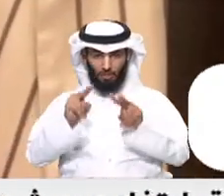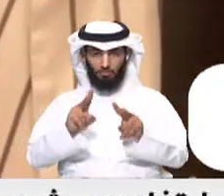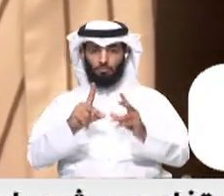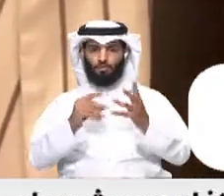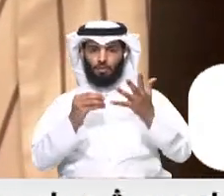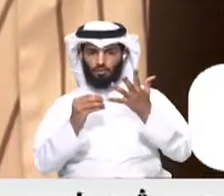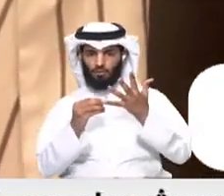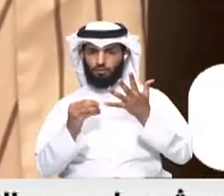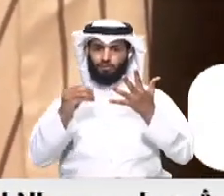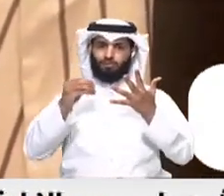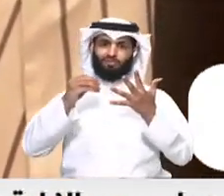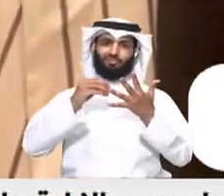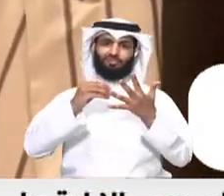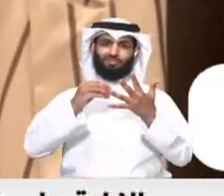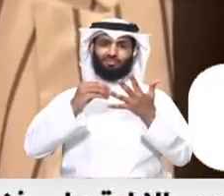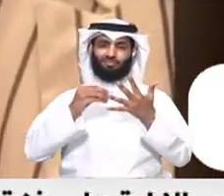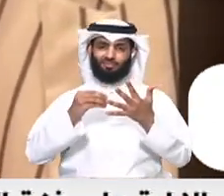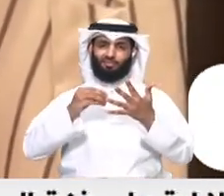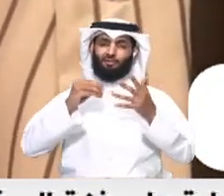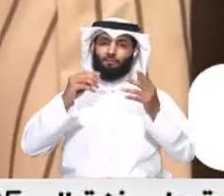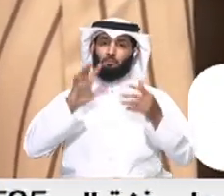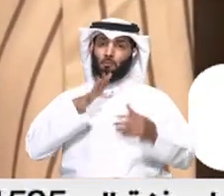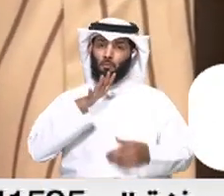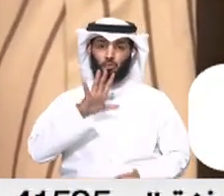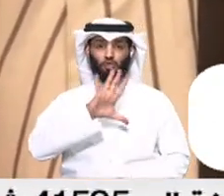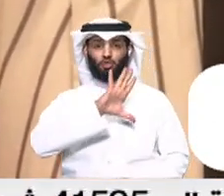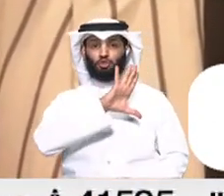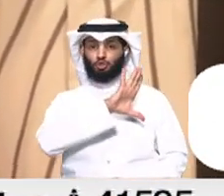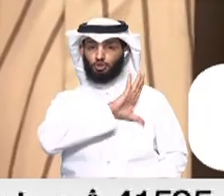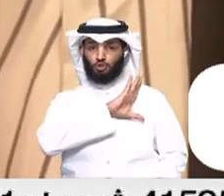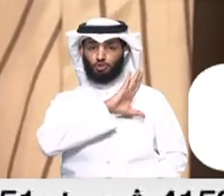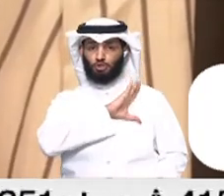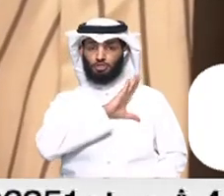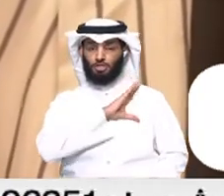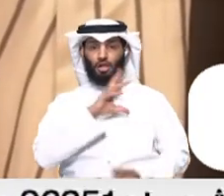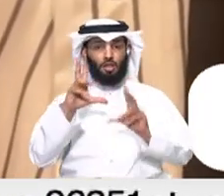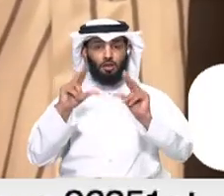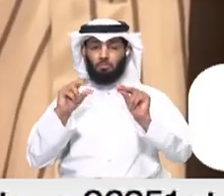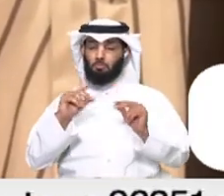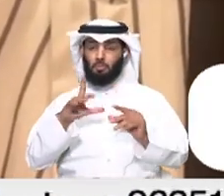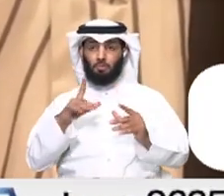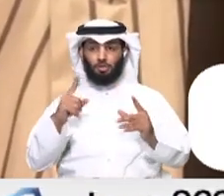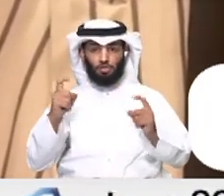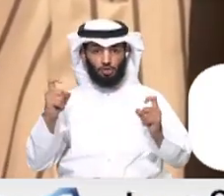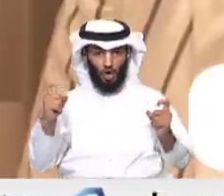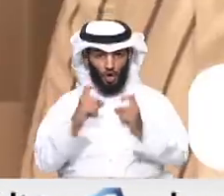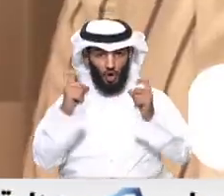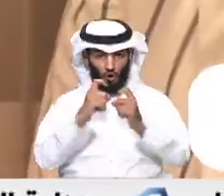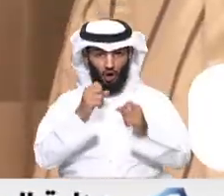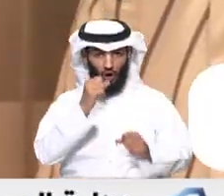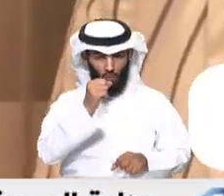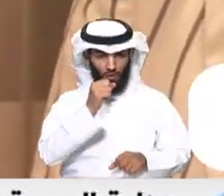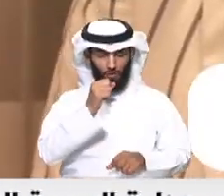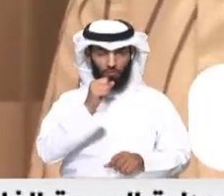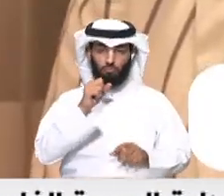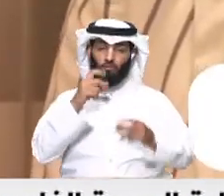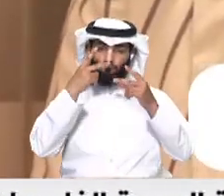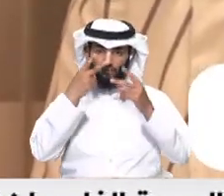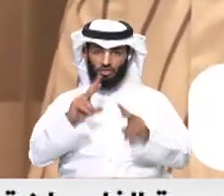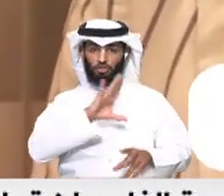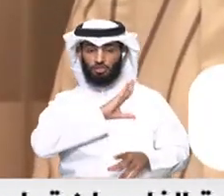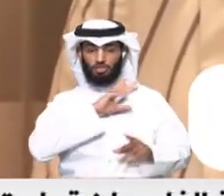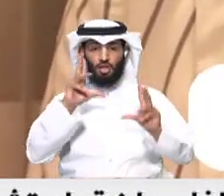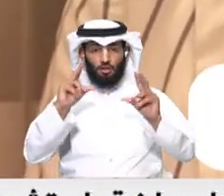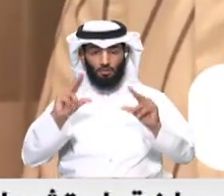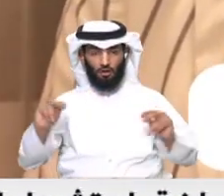ربما يجبر الجيش اللبناني إلى دخول المعركة. نعم، بالتحديد في هذا المشهد، يعني كذلك